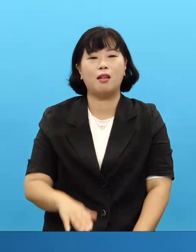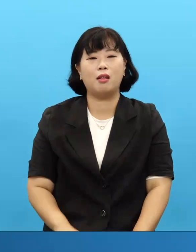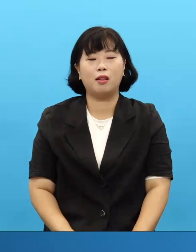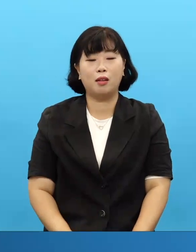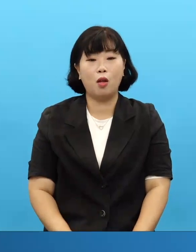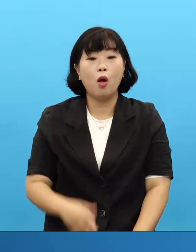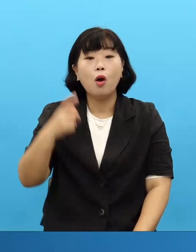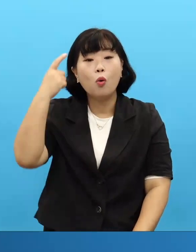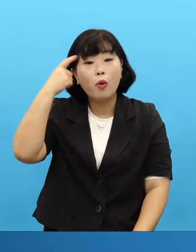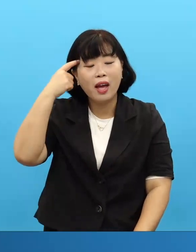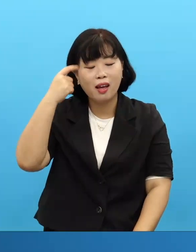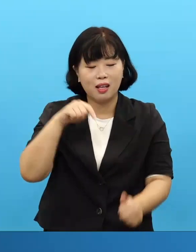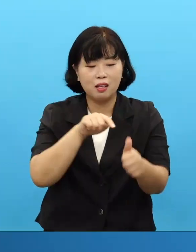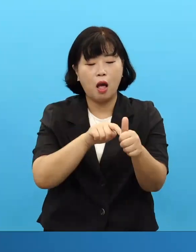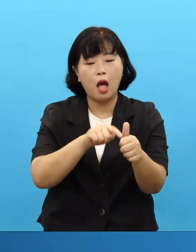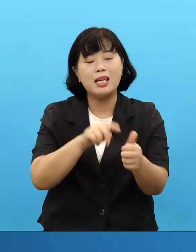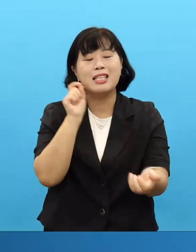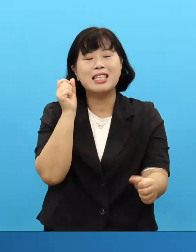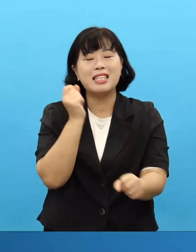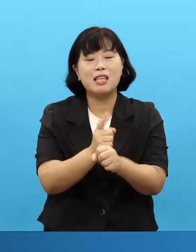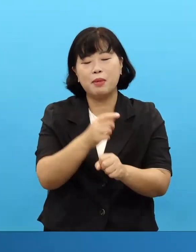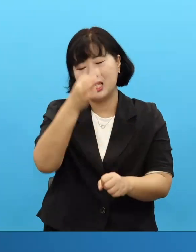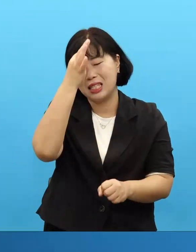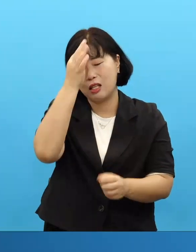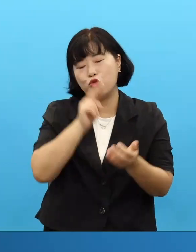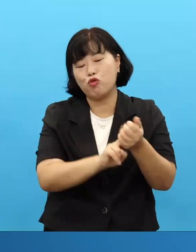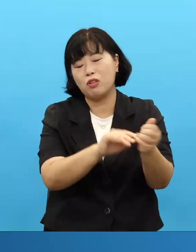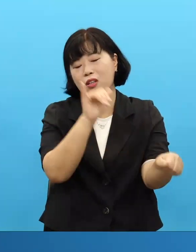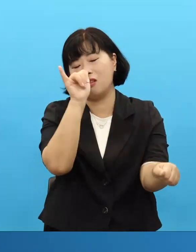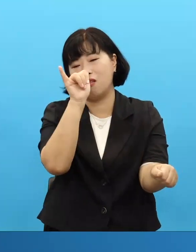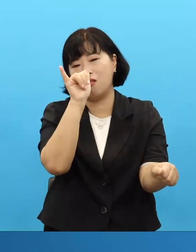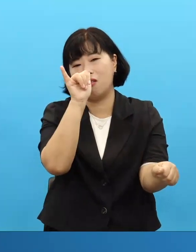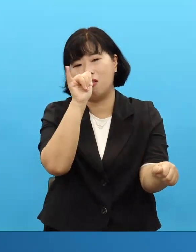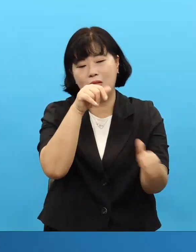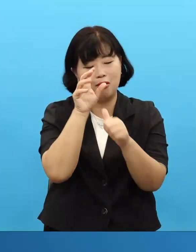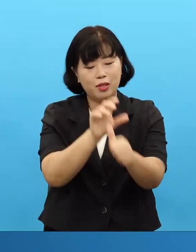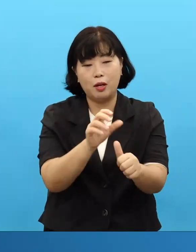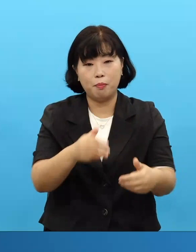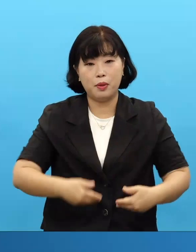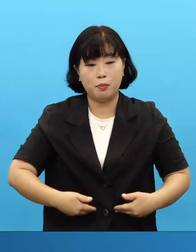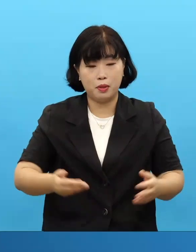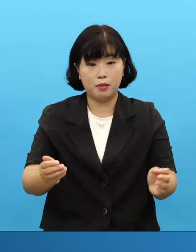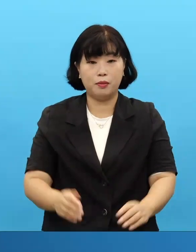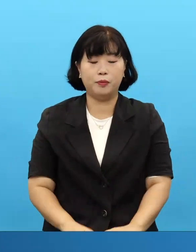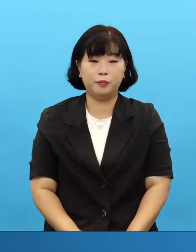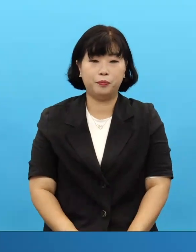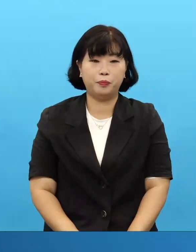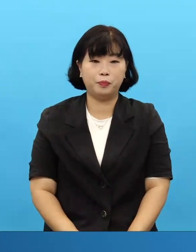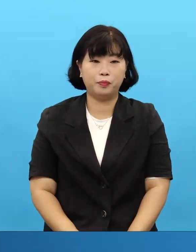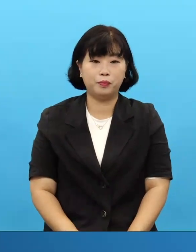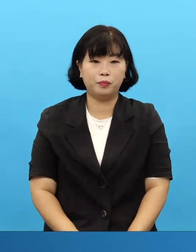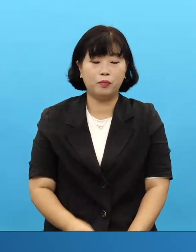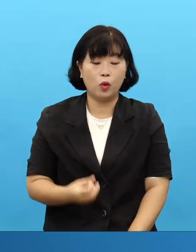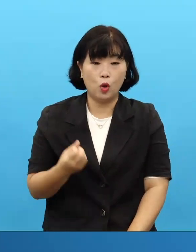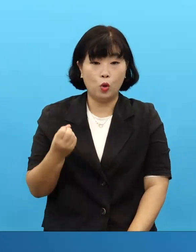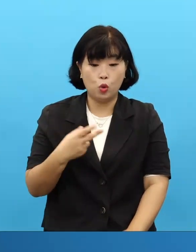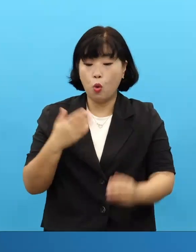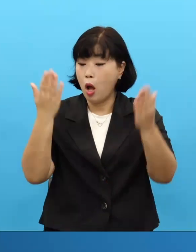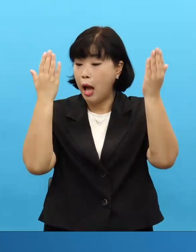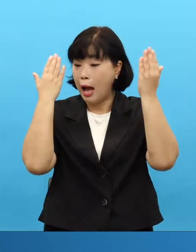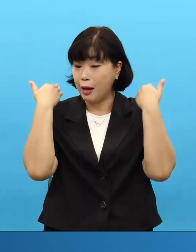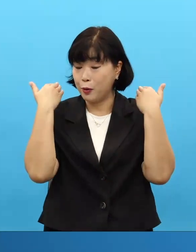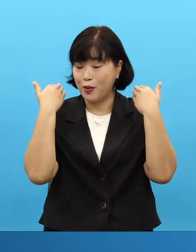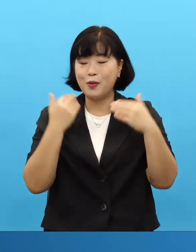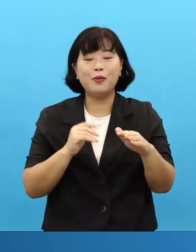이 컴퓨터 이 모니터가 탁 반 거예요 이게. And also long ago, 학교에서. This one student happened to see a computer screen at